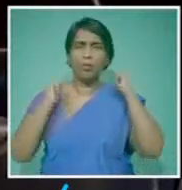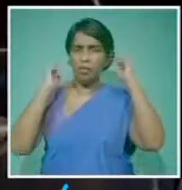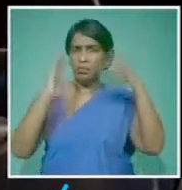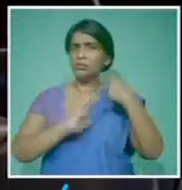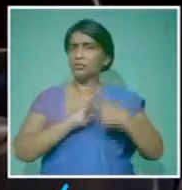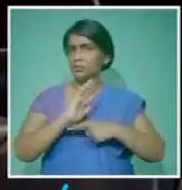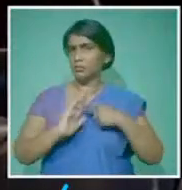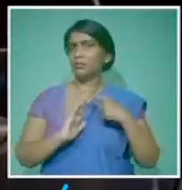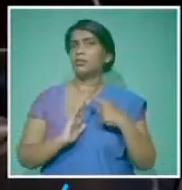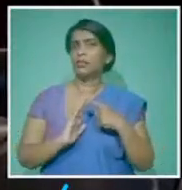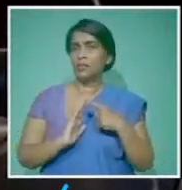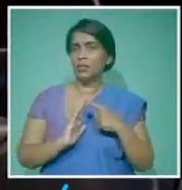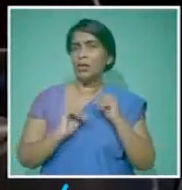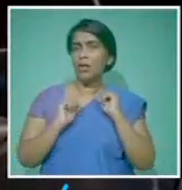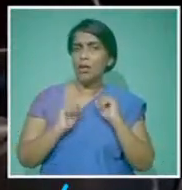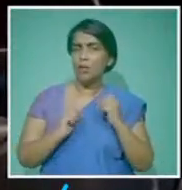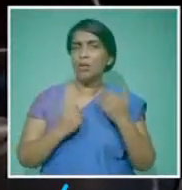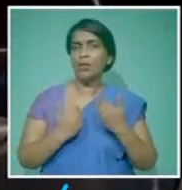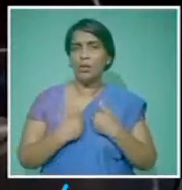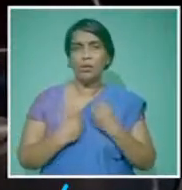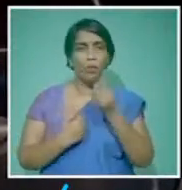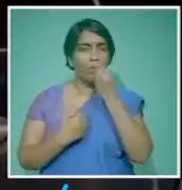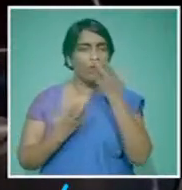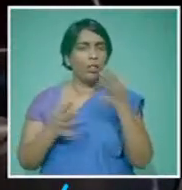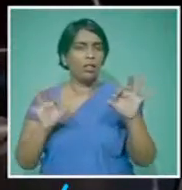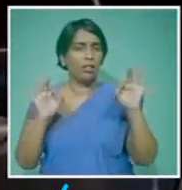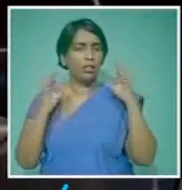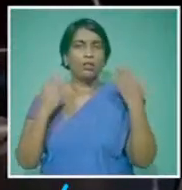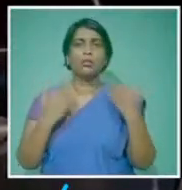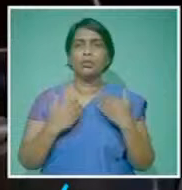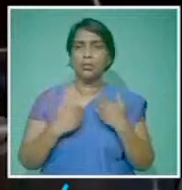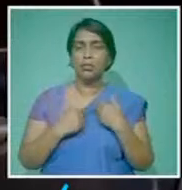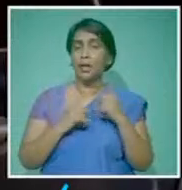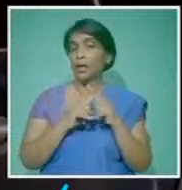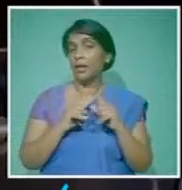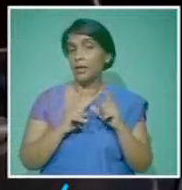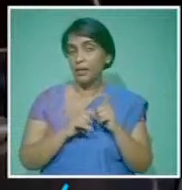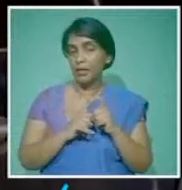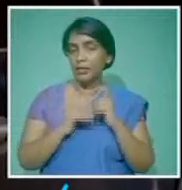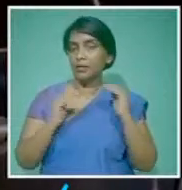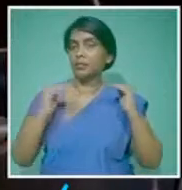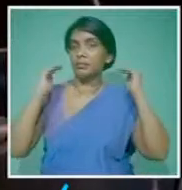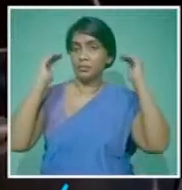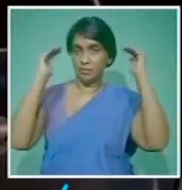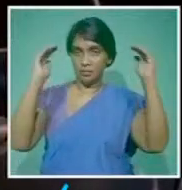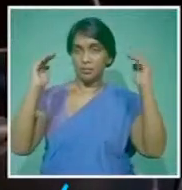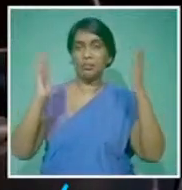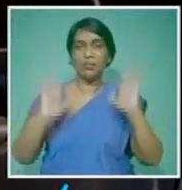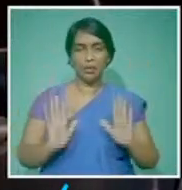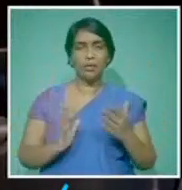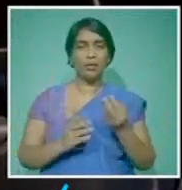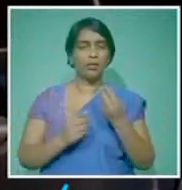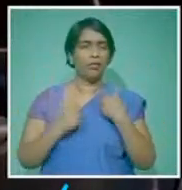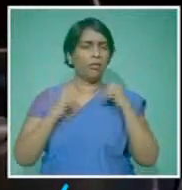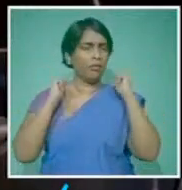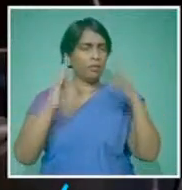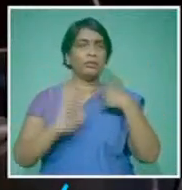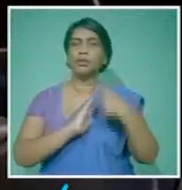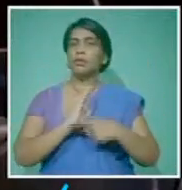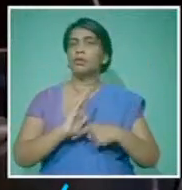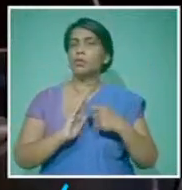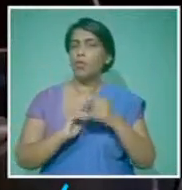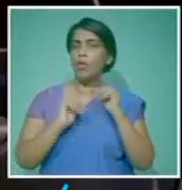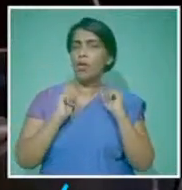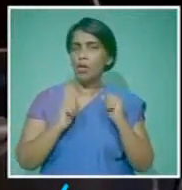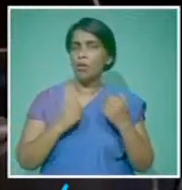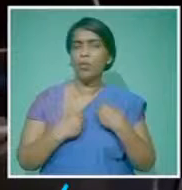රටක කොහොමද අපි මන්දපෝෂණය අධ්‍යාපනීය ඉහළ තත්වයක තියෙන සශ්‍රීක රටක